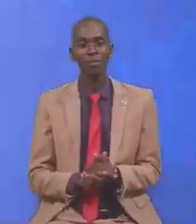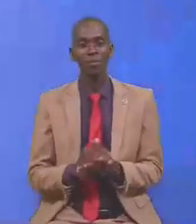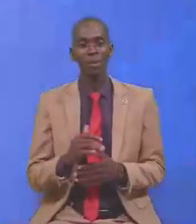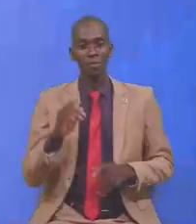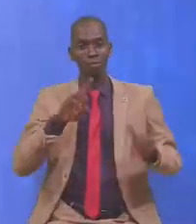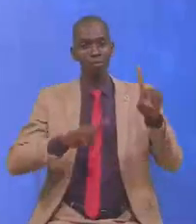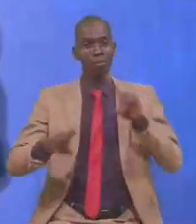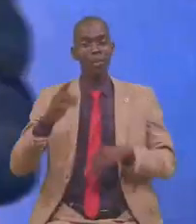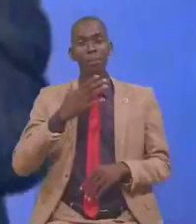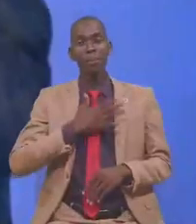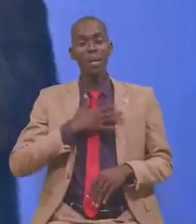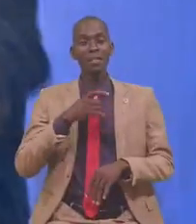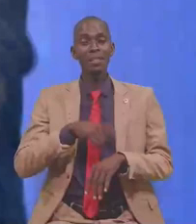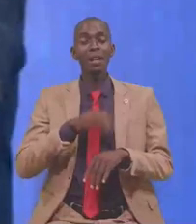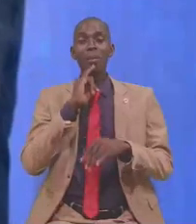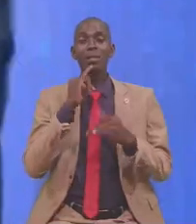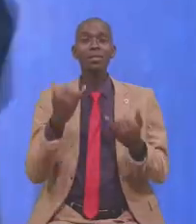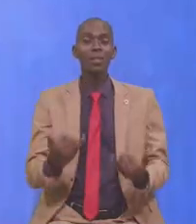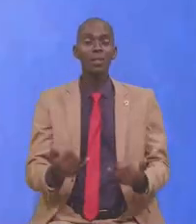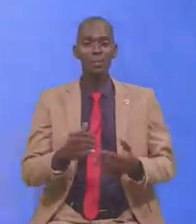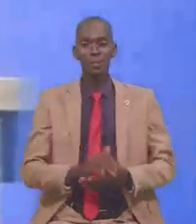Mon heure sonne.